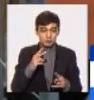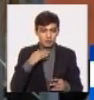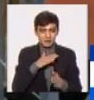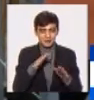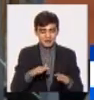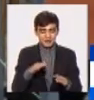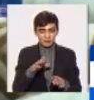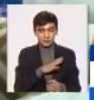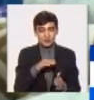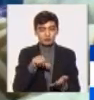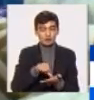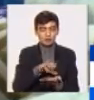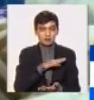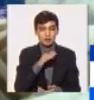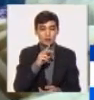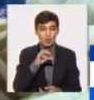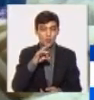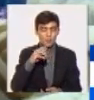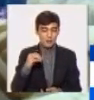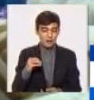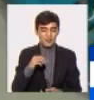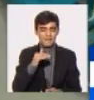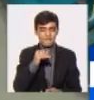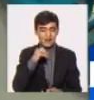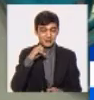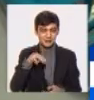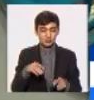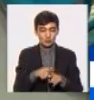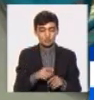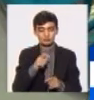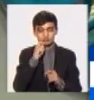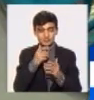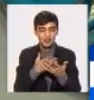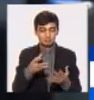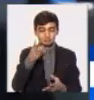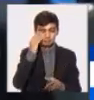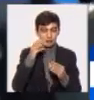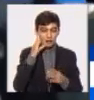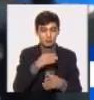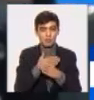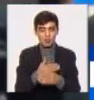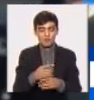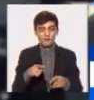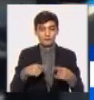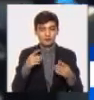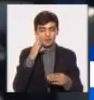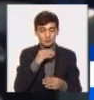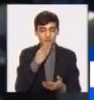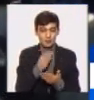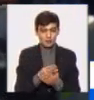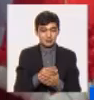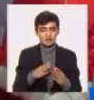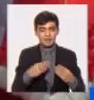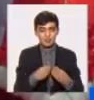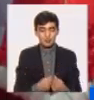принявшие участие в Курпефесте, не только развеются от ежедневных хлопот, но и получат ценные навыки, которые помогут им повысить благосостояние